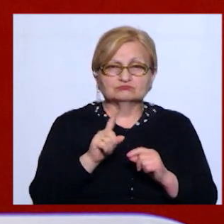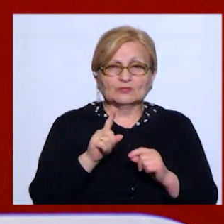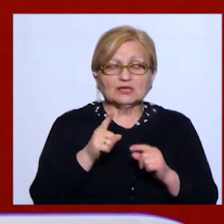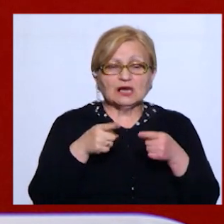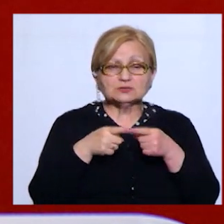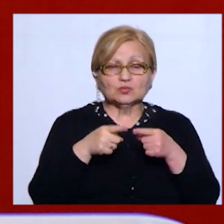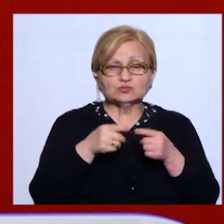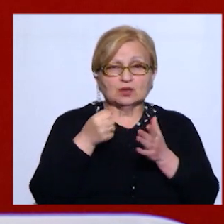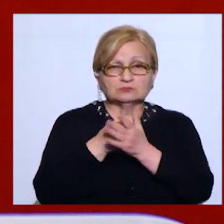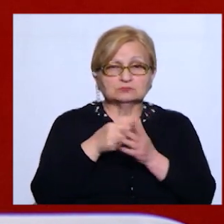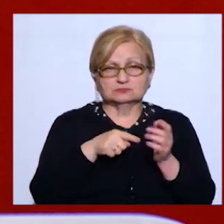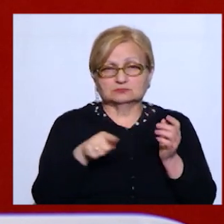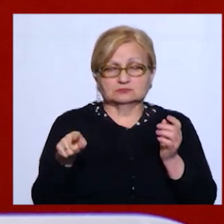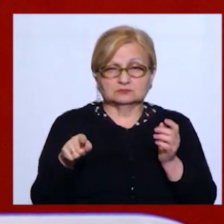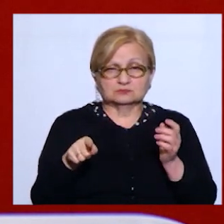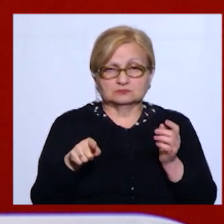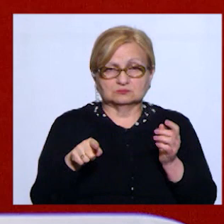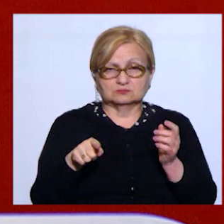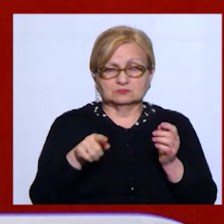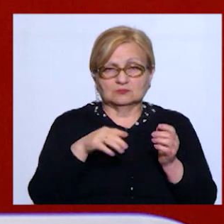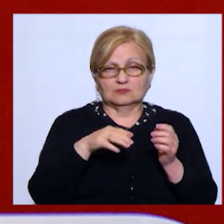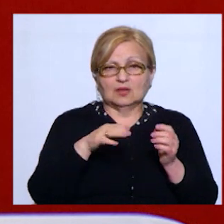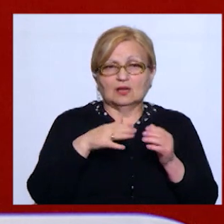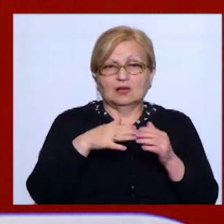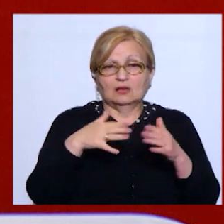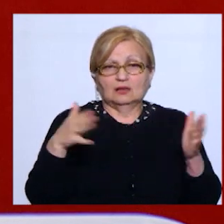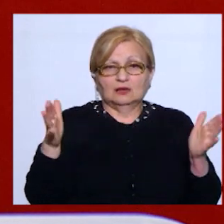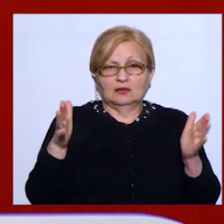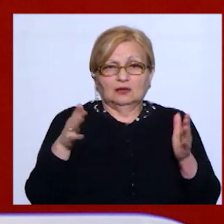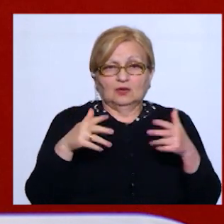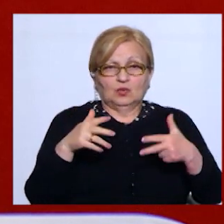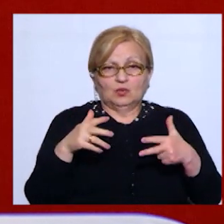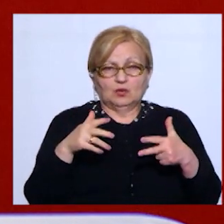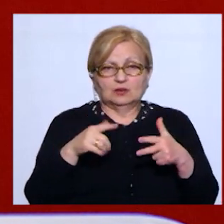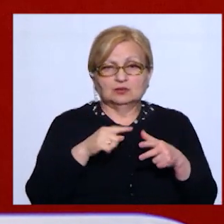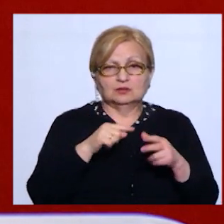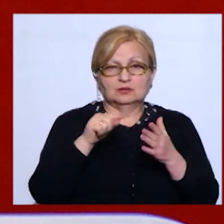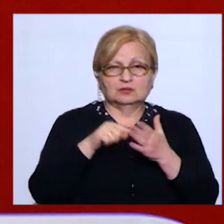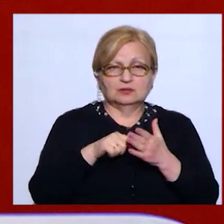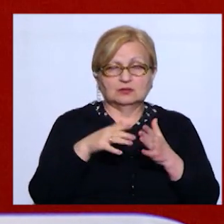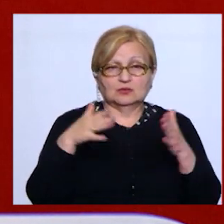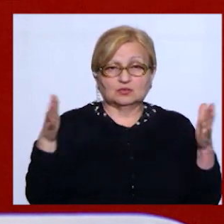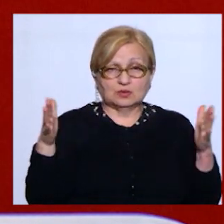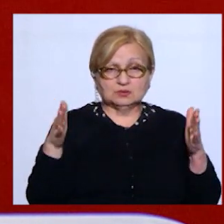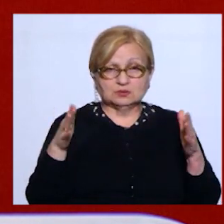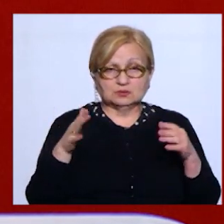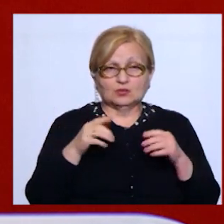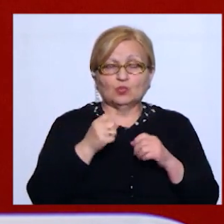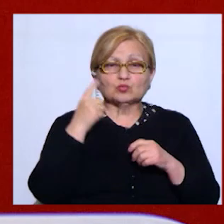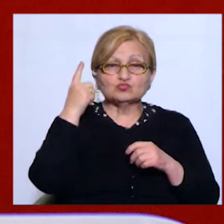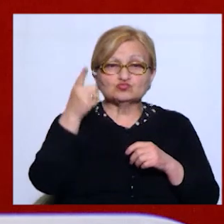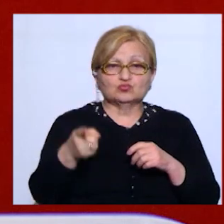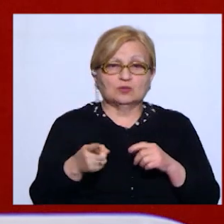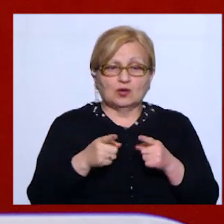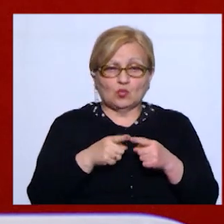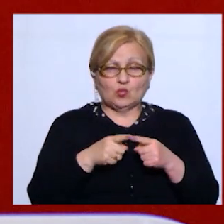მდე რაღაცა თითქოს რო იზრდება, ანუ კუთხე რო იყო 30 გარკვეულ წერტილში დაეცა, რო გაიზარდა უფრო შორს წავიდა,